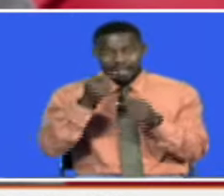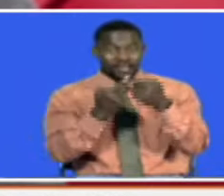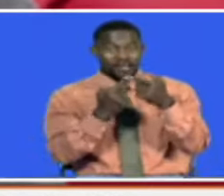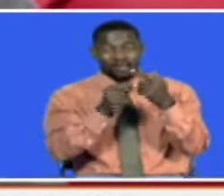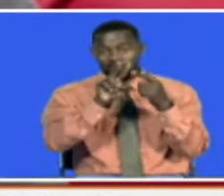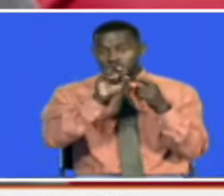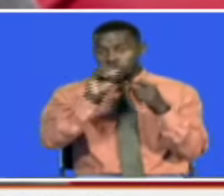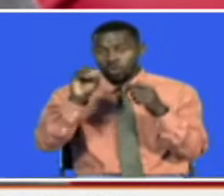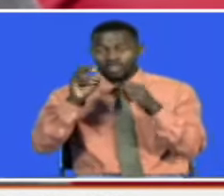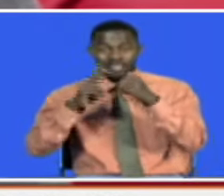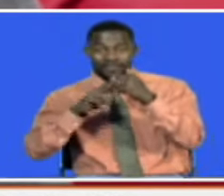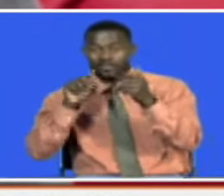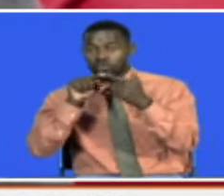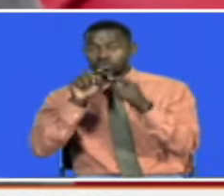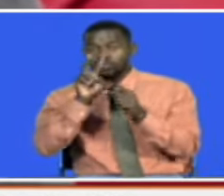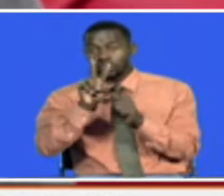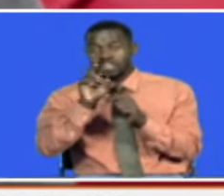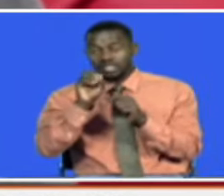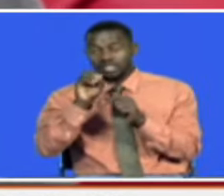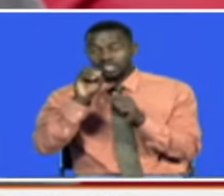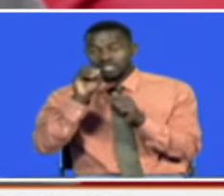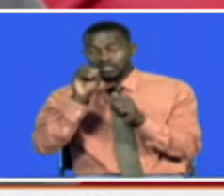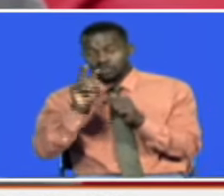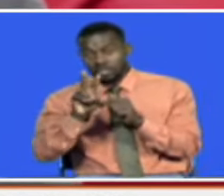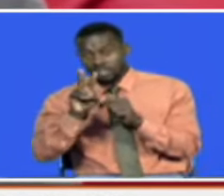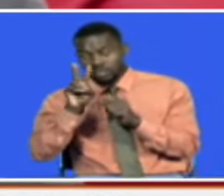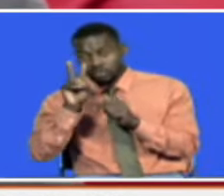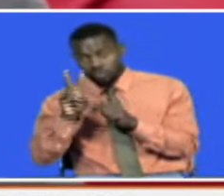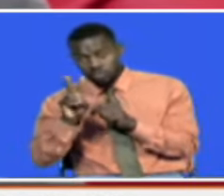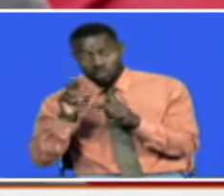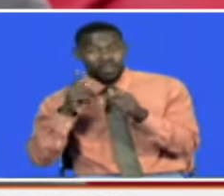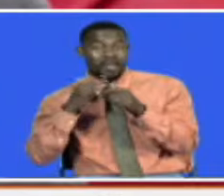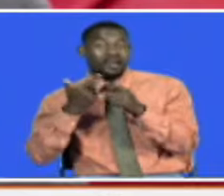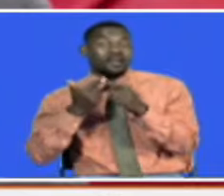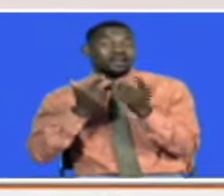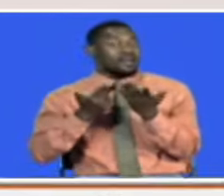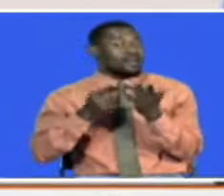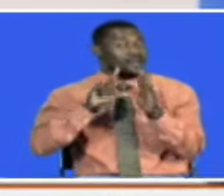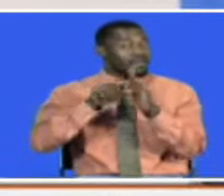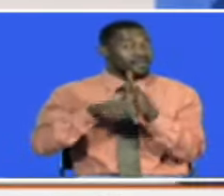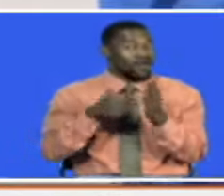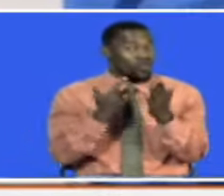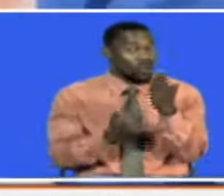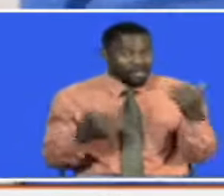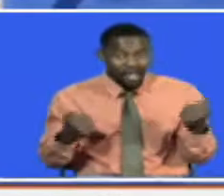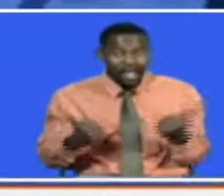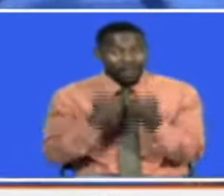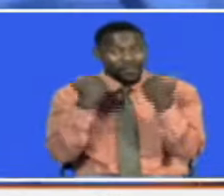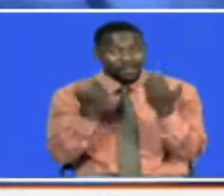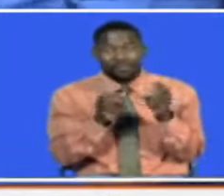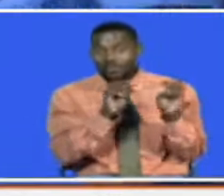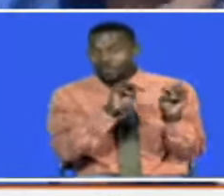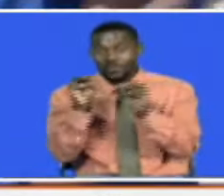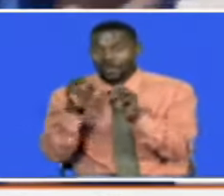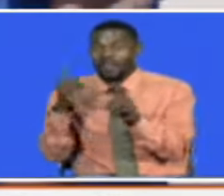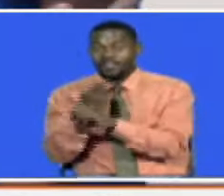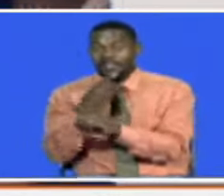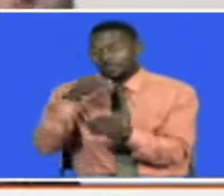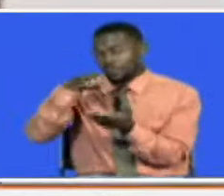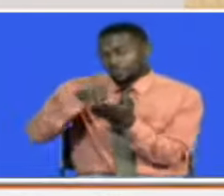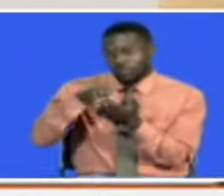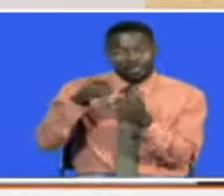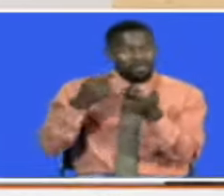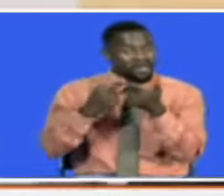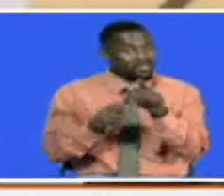2017 na 2022, na kupaa kwake kwa haraka kisiasa japo kulionekana kutamanika, huenda pia kulimweka